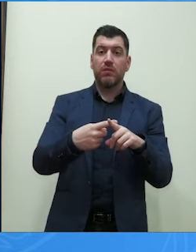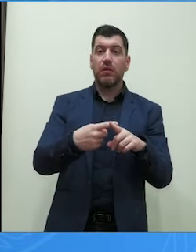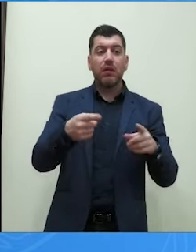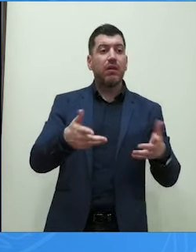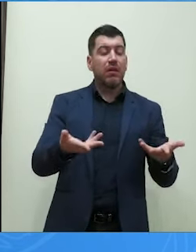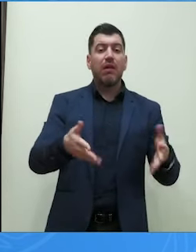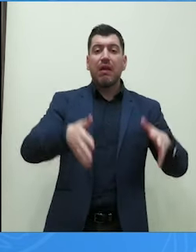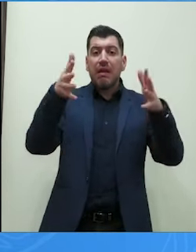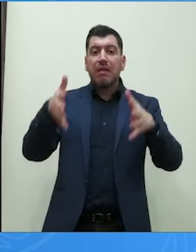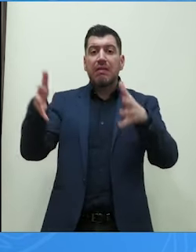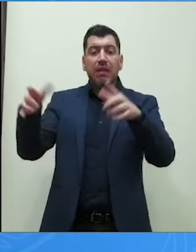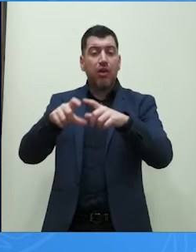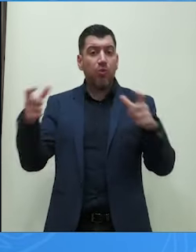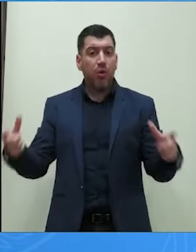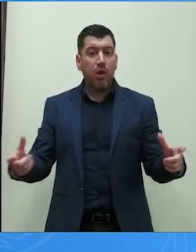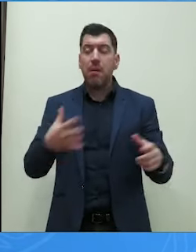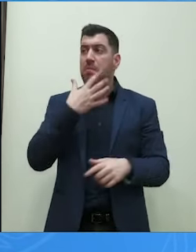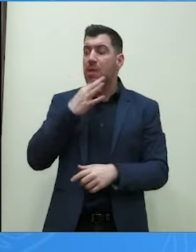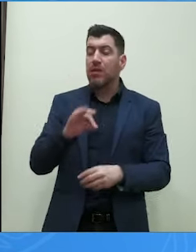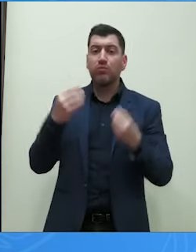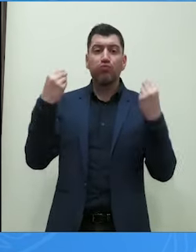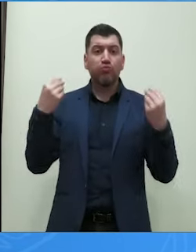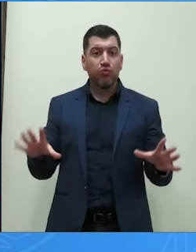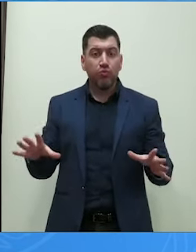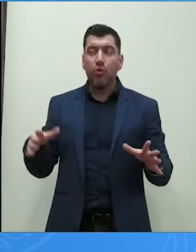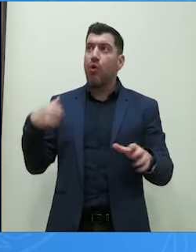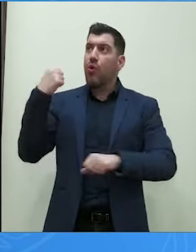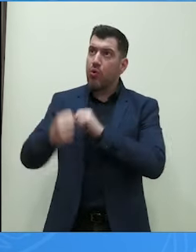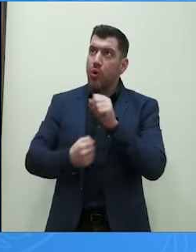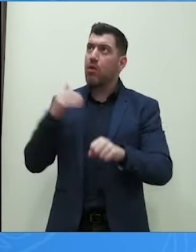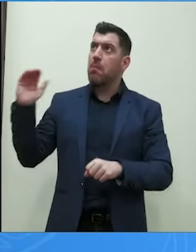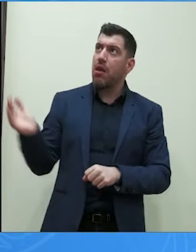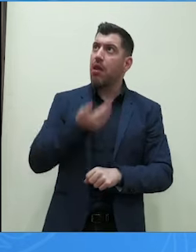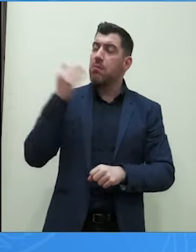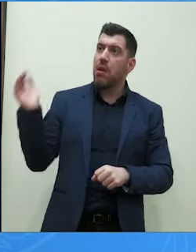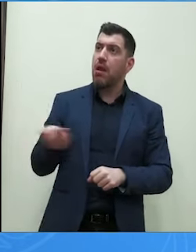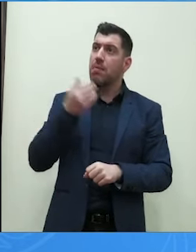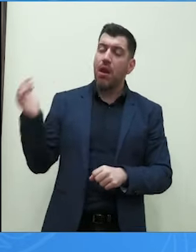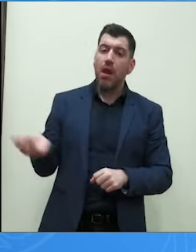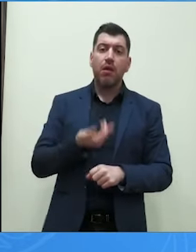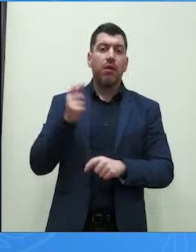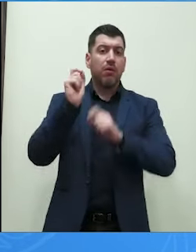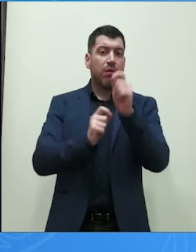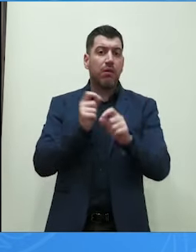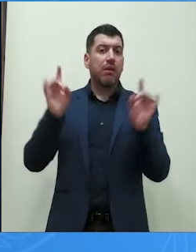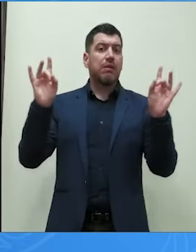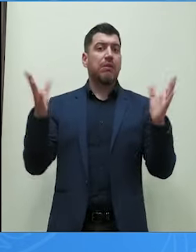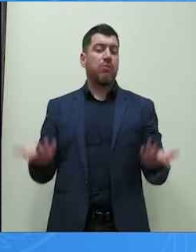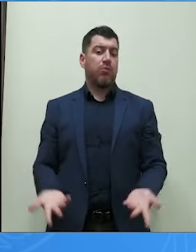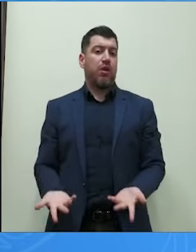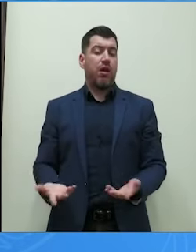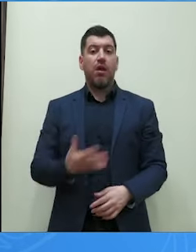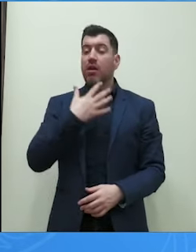η κατάσταση όσο περνάνε τα χρόνια γίνεται διαρκώς χειρότερη. Και με αυτή την έννοια λοιπόν εμείς